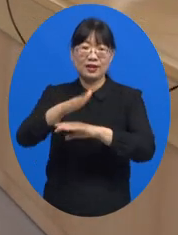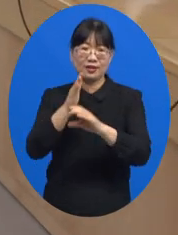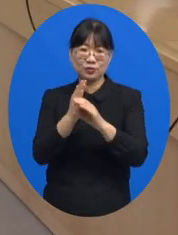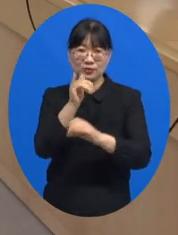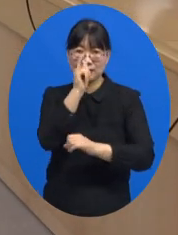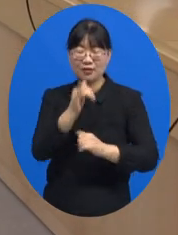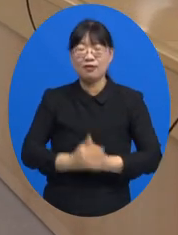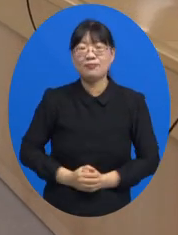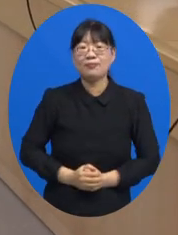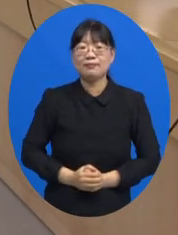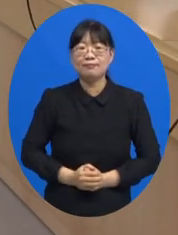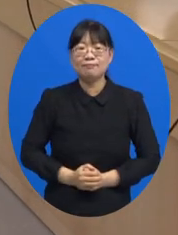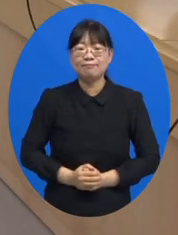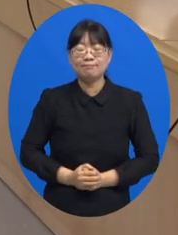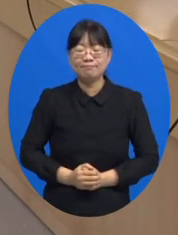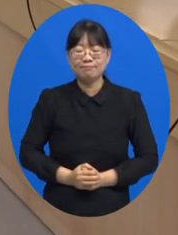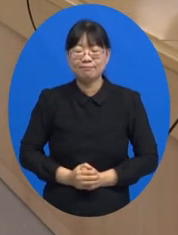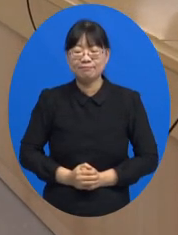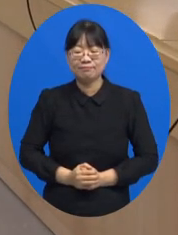경기지 TV 이슬비입니다